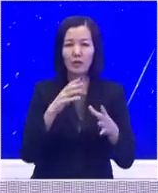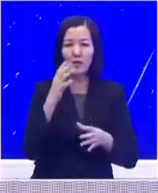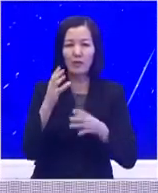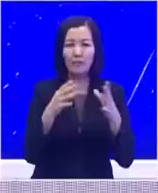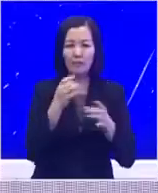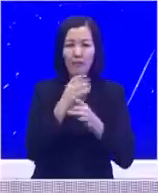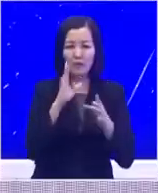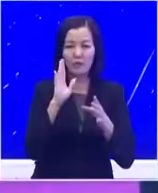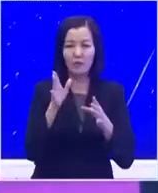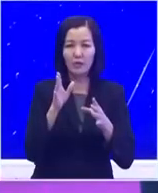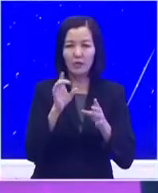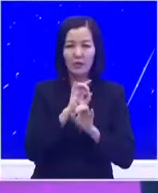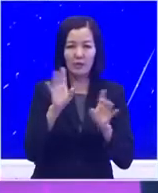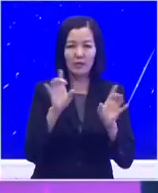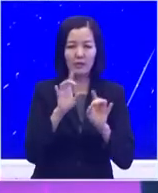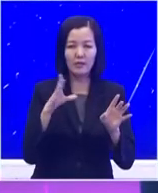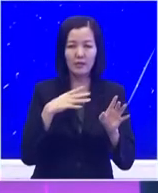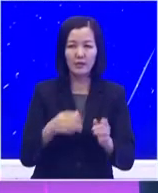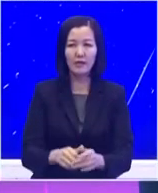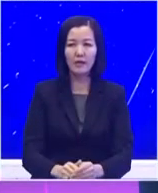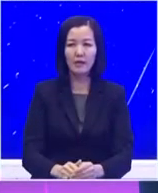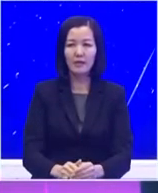аталып өтетінін жеткізді.